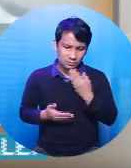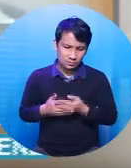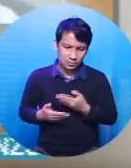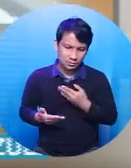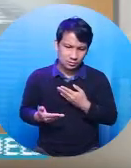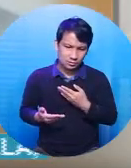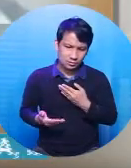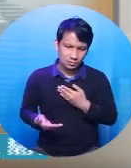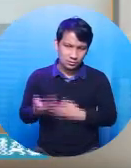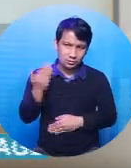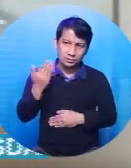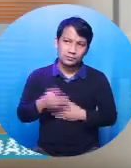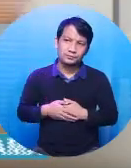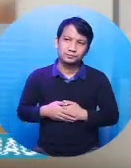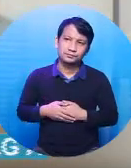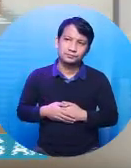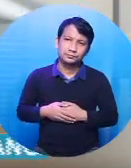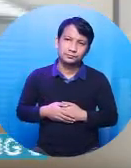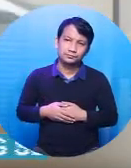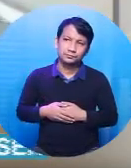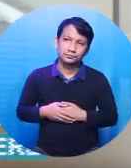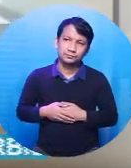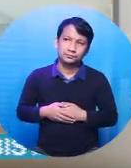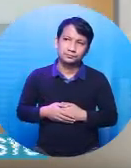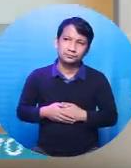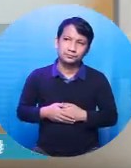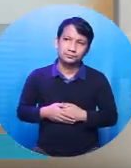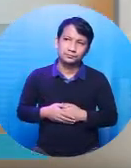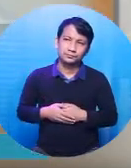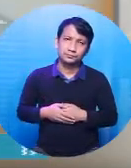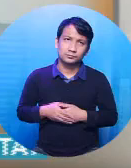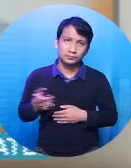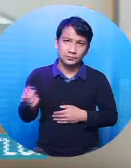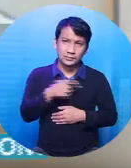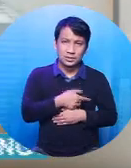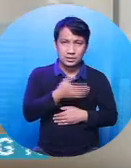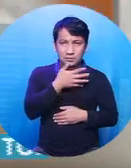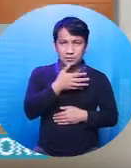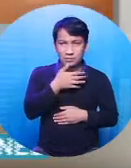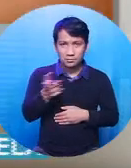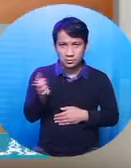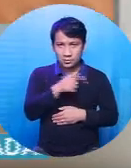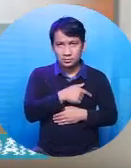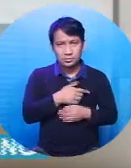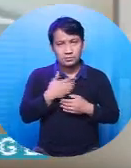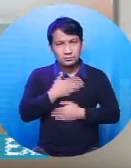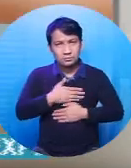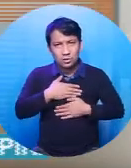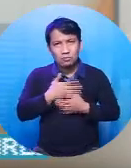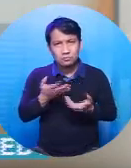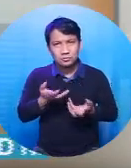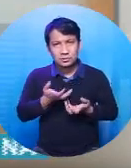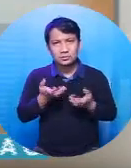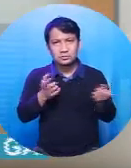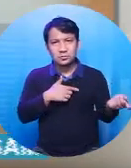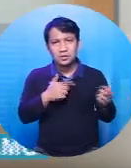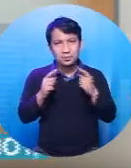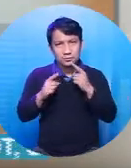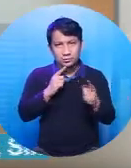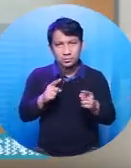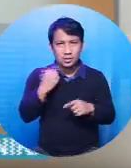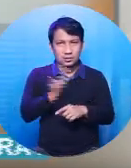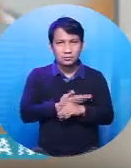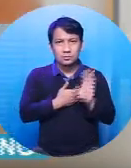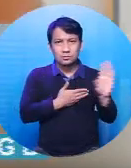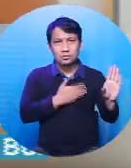Magandang ano din po, pangali. Okay, usap kayo ng nanay mo muna, mama mo. Sabik na sabik ka lang kausap. Kausapin mo, anak